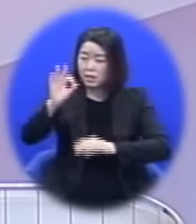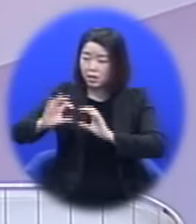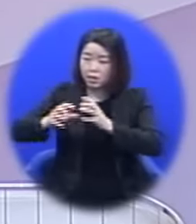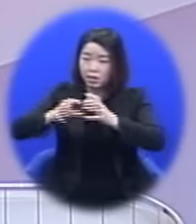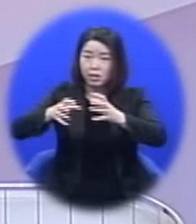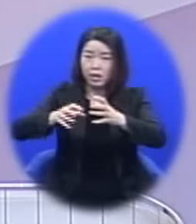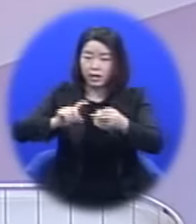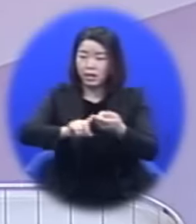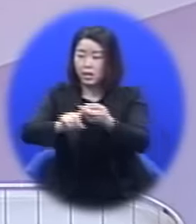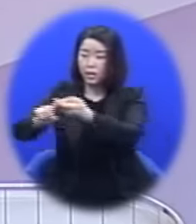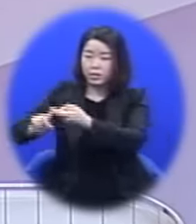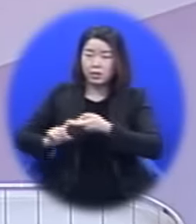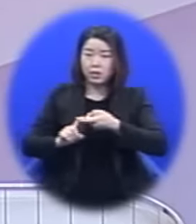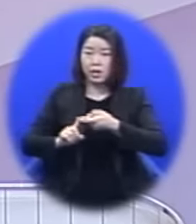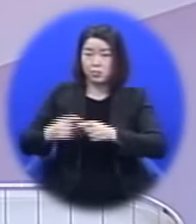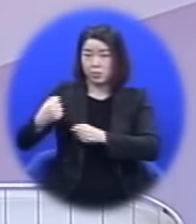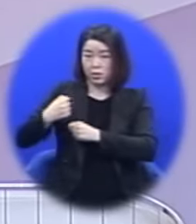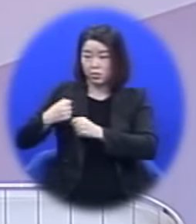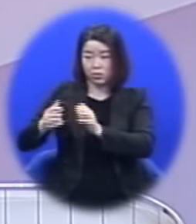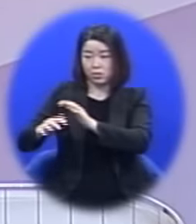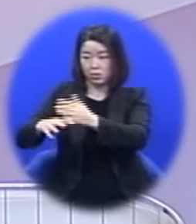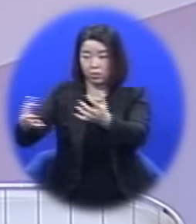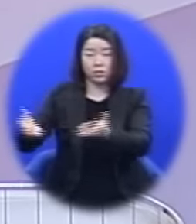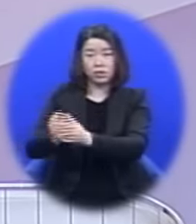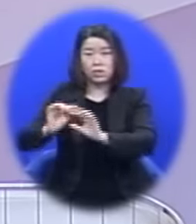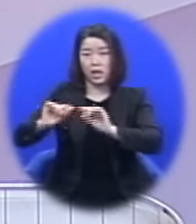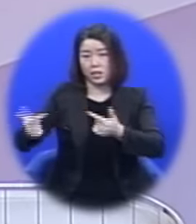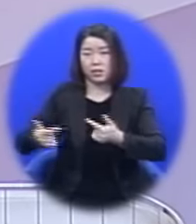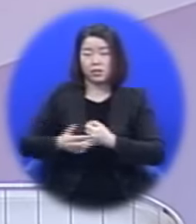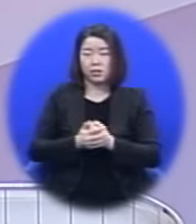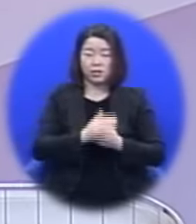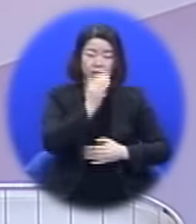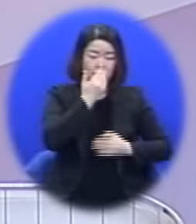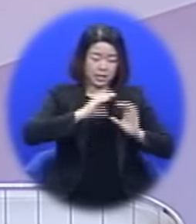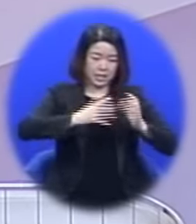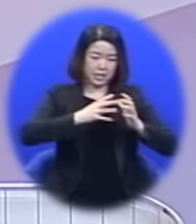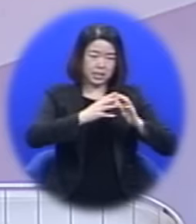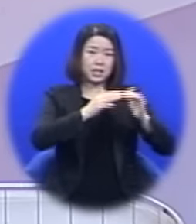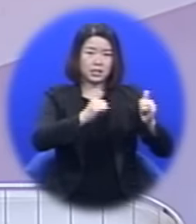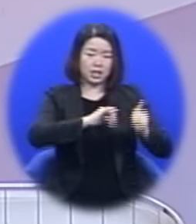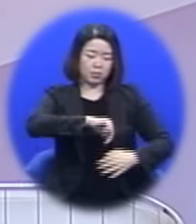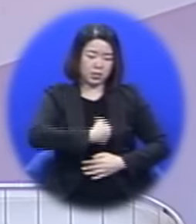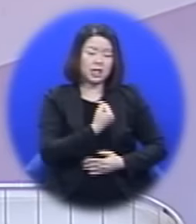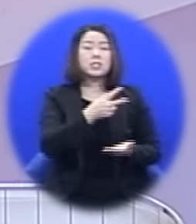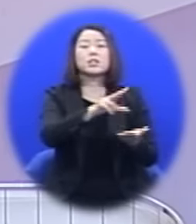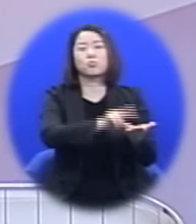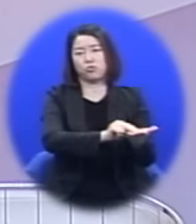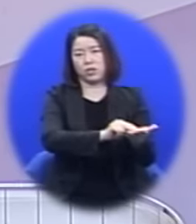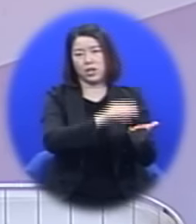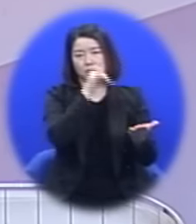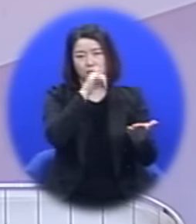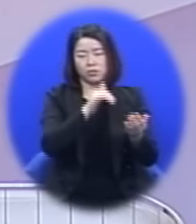나라의 연합 동맹군이 아니었어요. 이스라엘 백성들 자신의 문제였습니다.